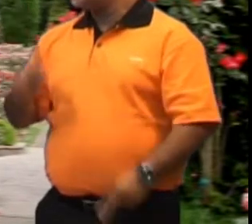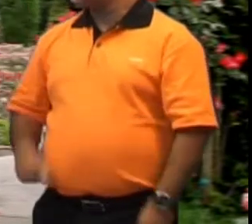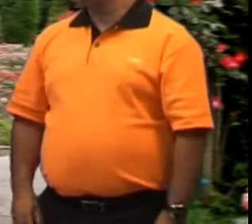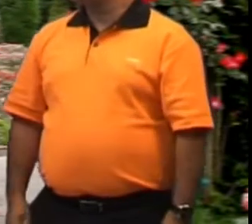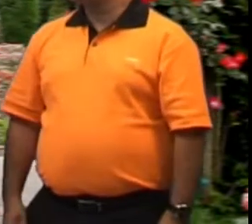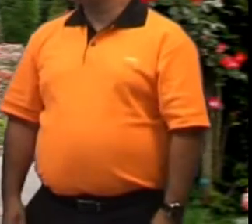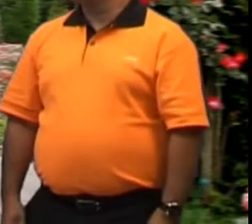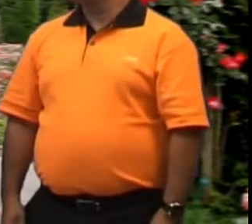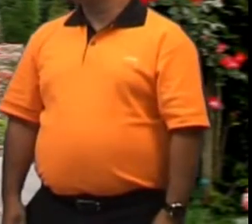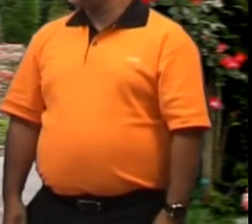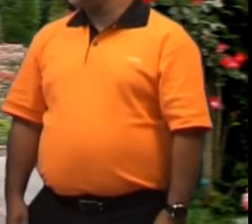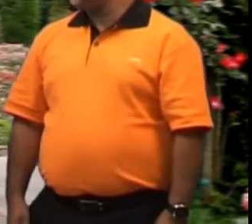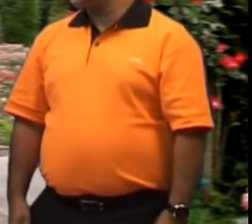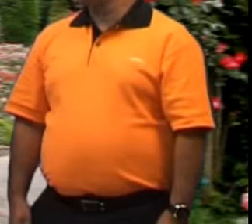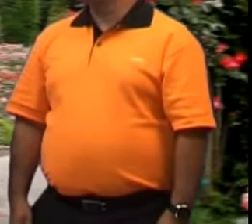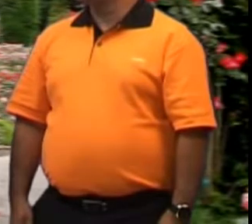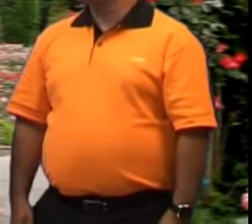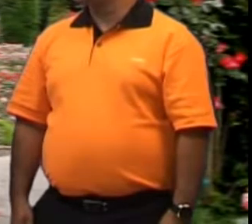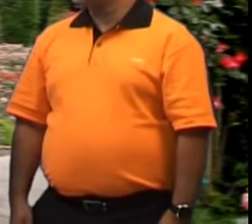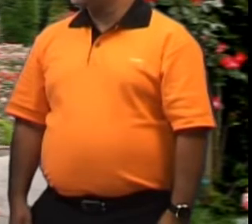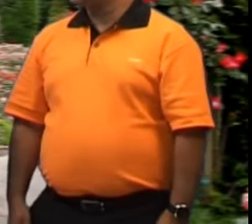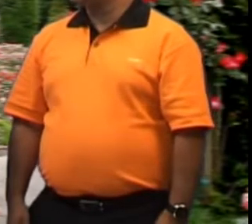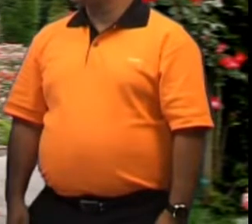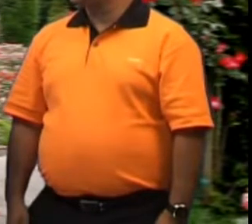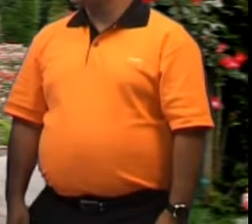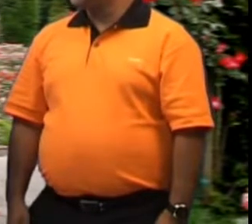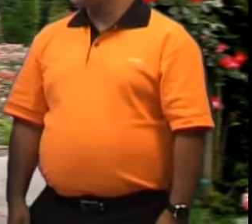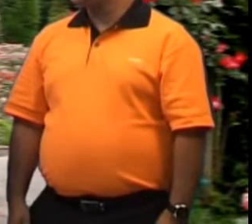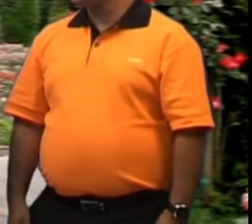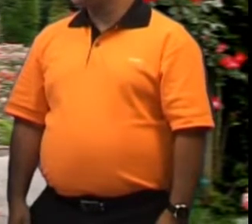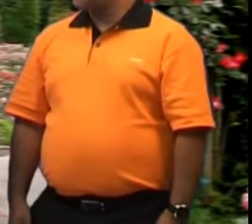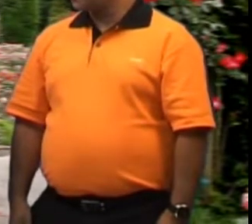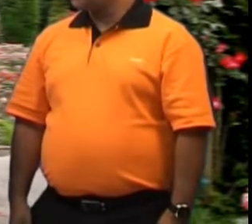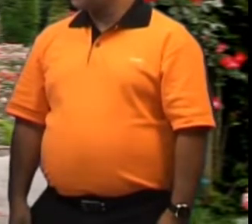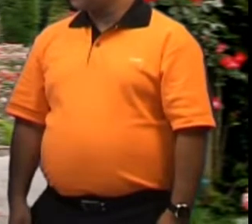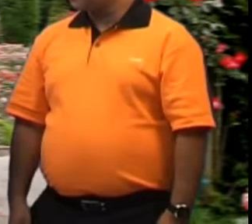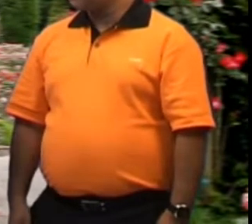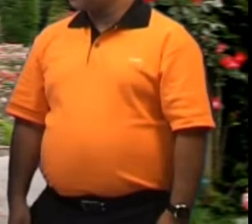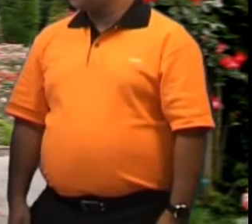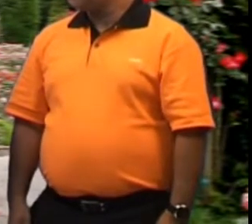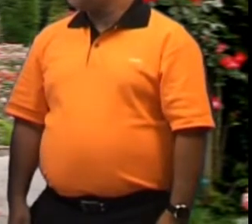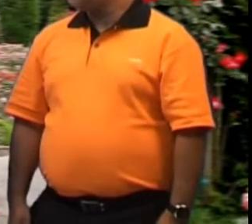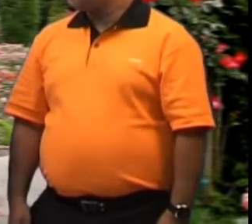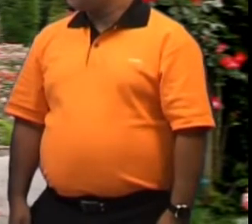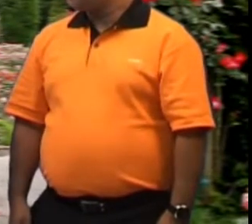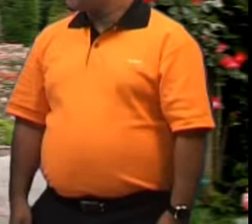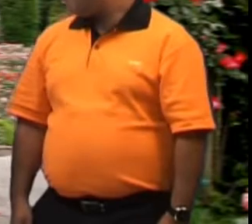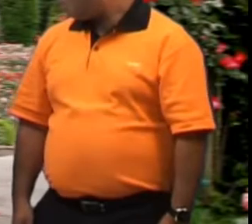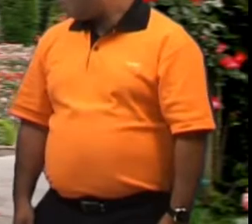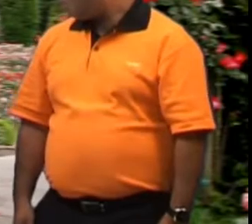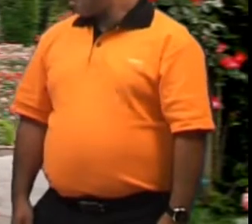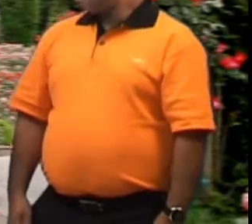ครับ มีค่ะที่นี่นะคะมีไส้กรอกปลาสมุนไพรอร่อยมาก